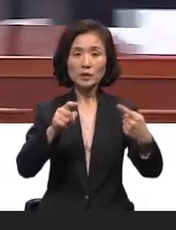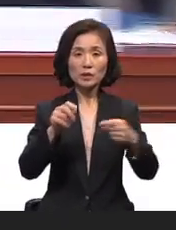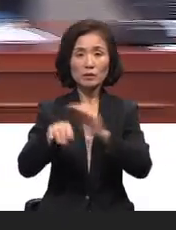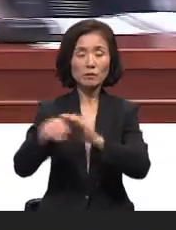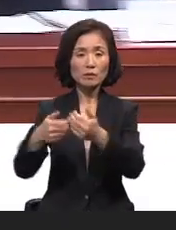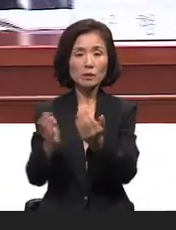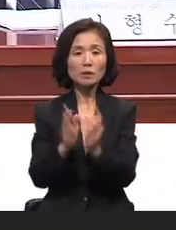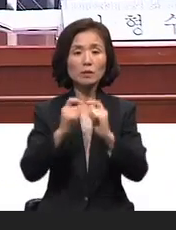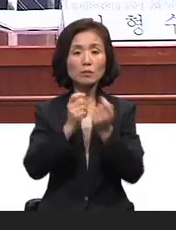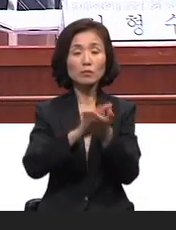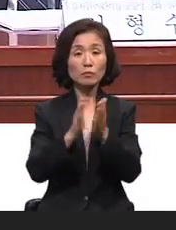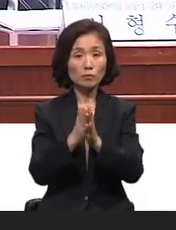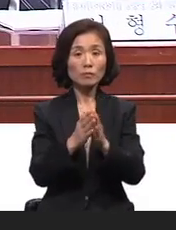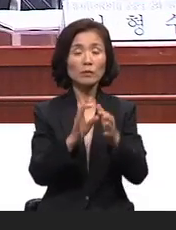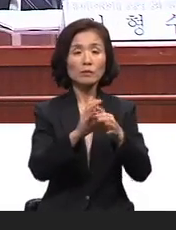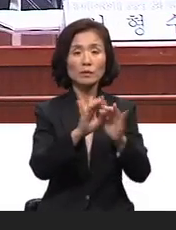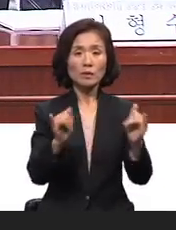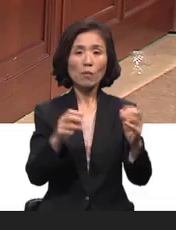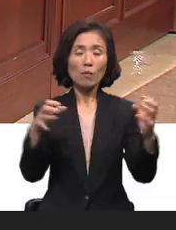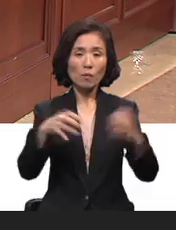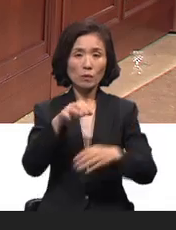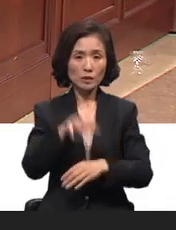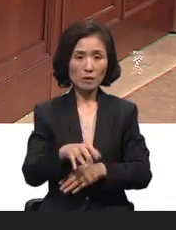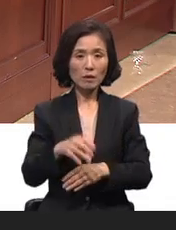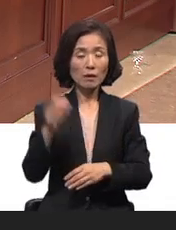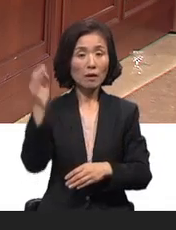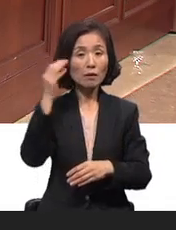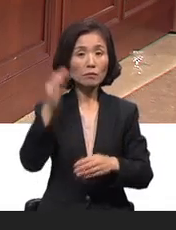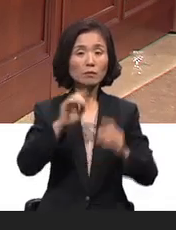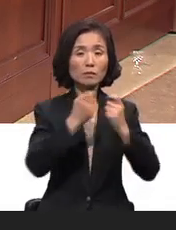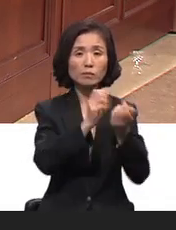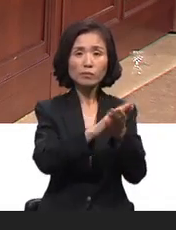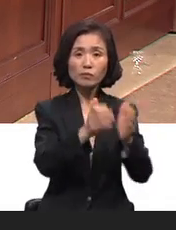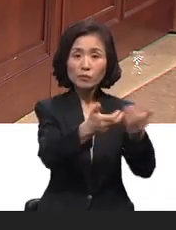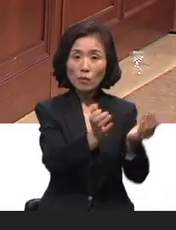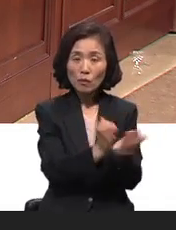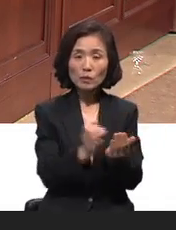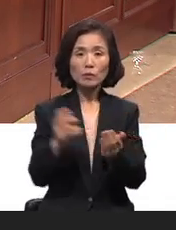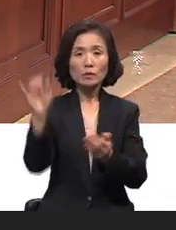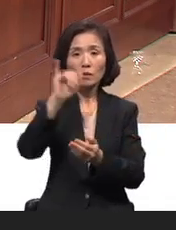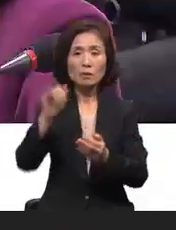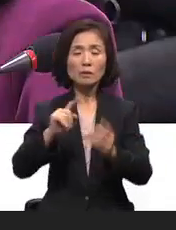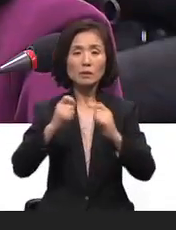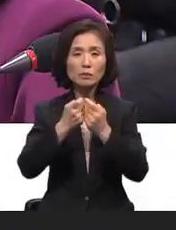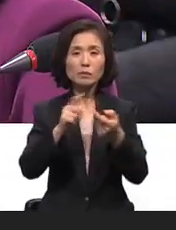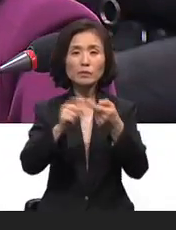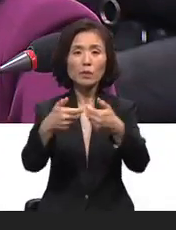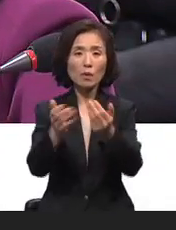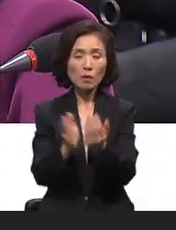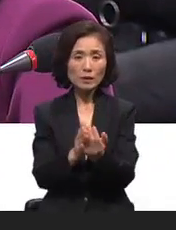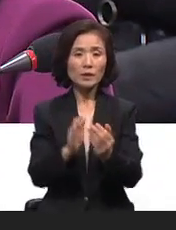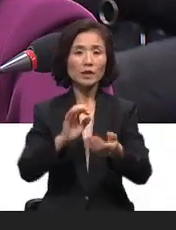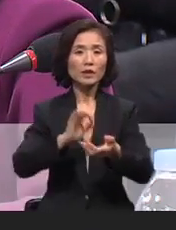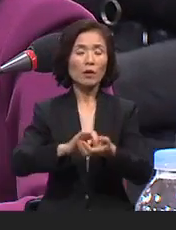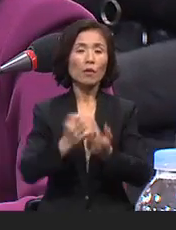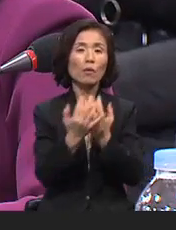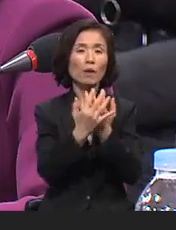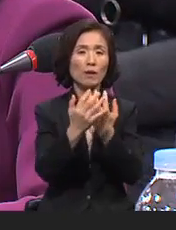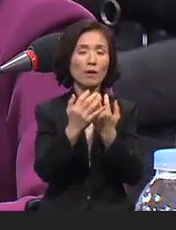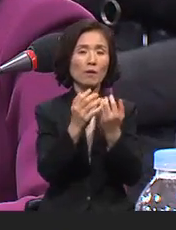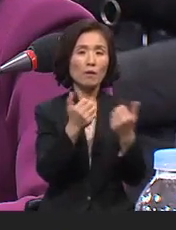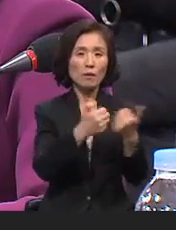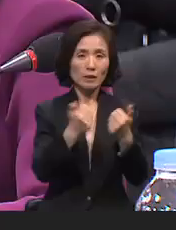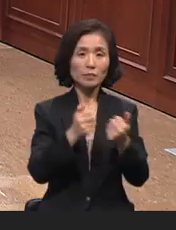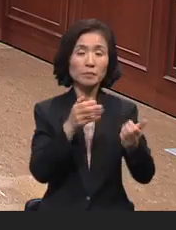사립유치원 관계자들이 모인 자리에서 한사협과 전사연에만 정례회의를 제안했습니다. 정부는 정례회의를 통해